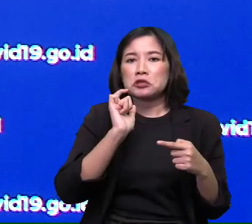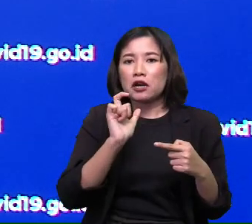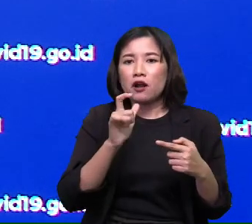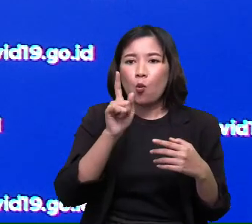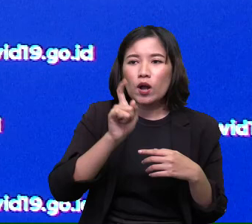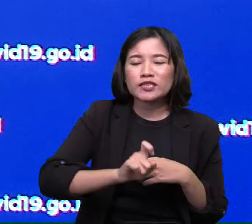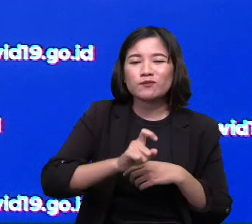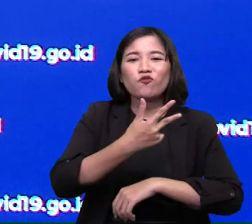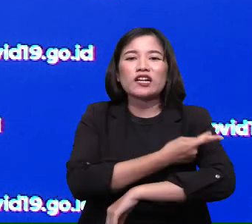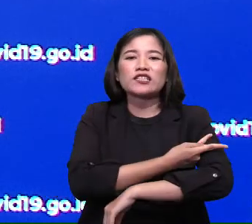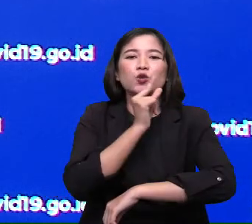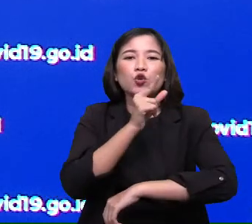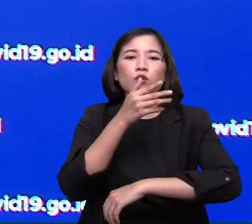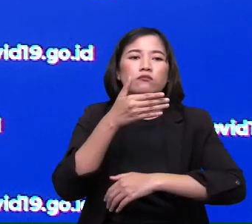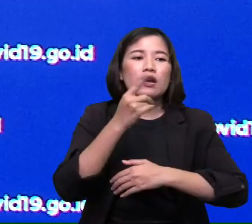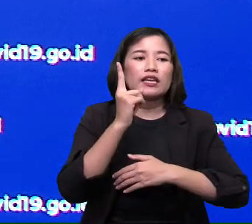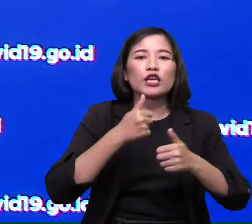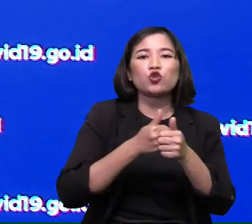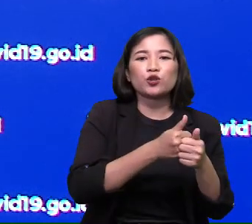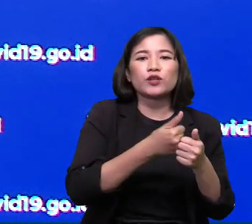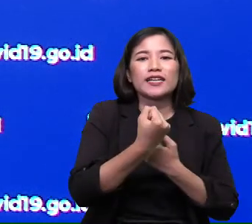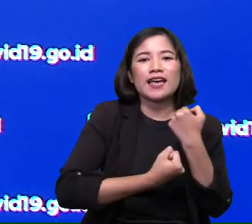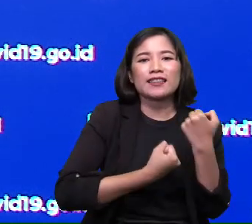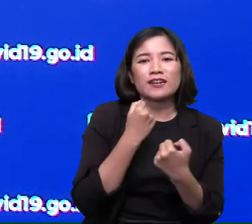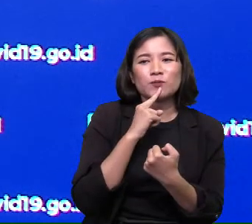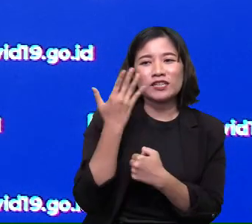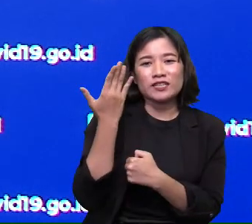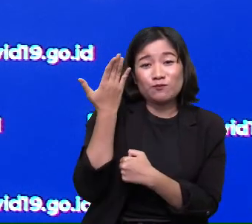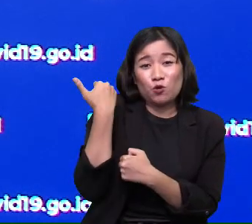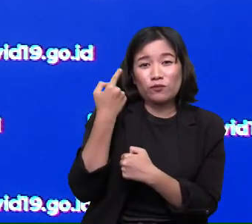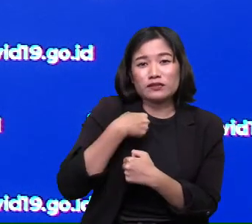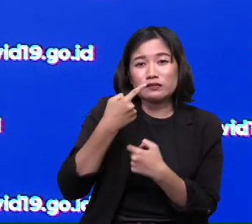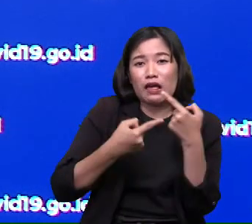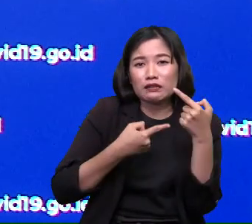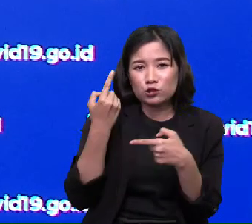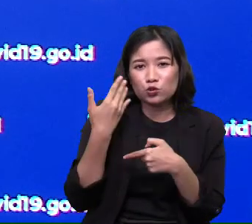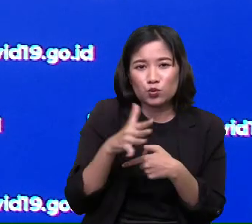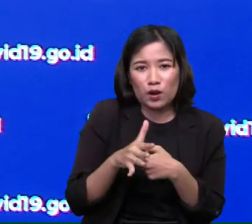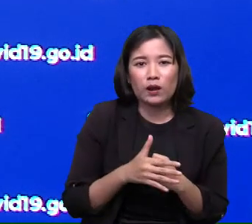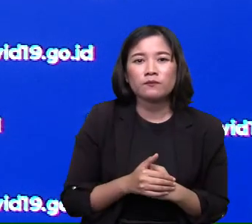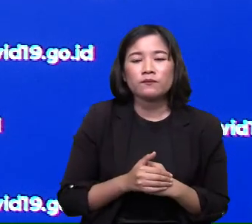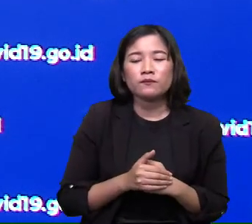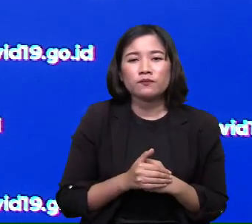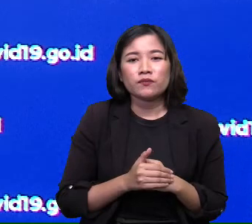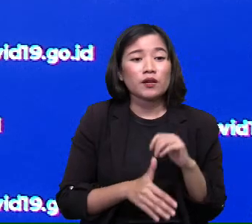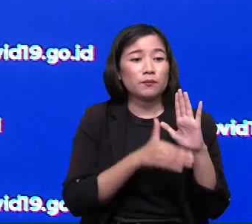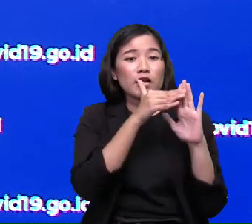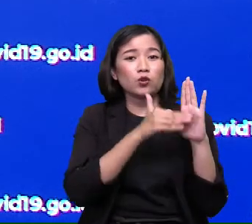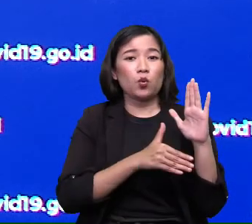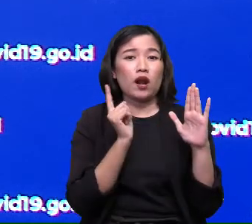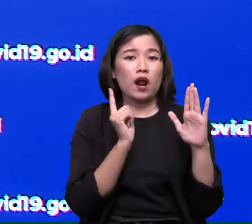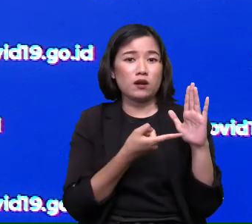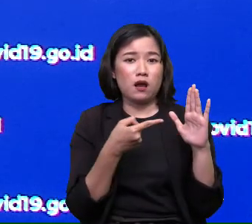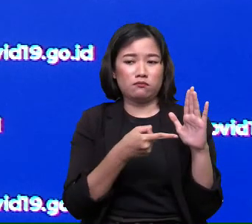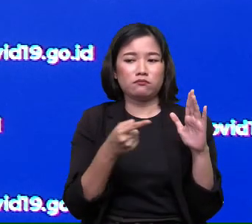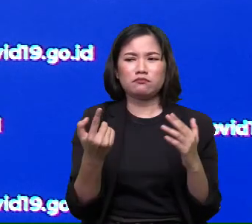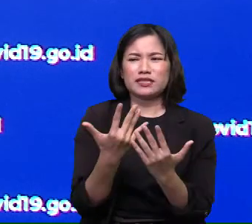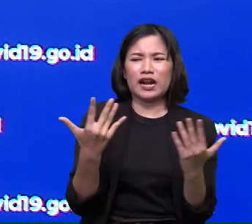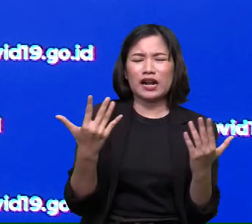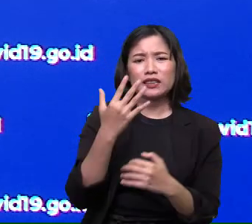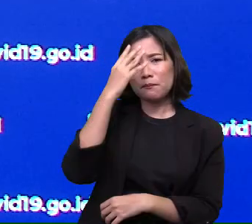untuk berkegiatan sebagaimana yang saya jelaskan sebelumnya terlepas dari aturan yang ada masyarakat perlu memahami